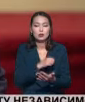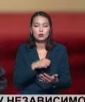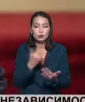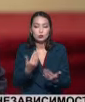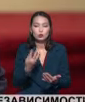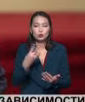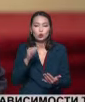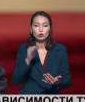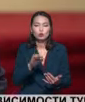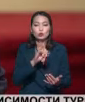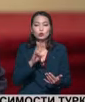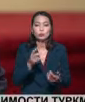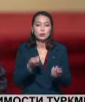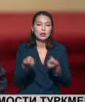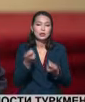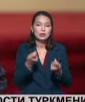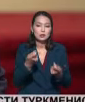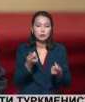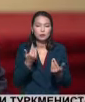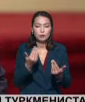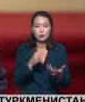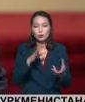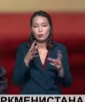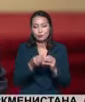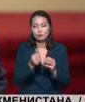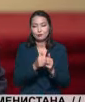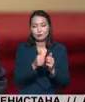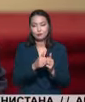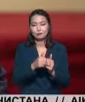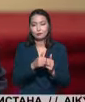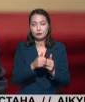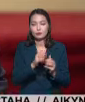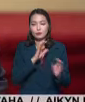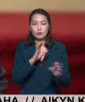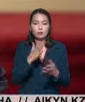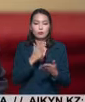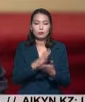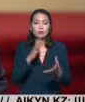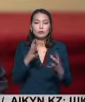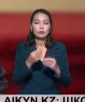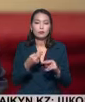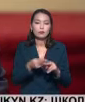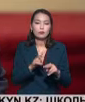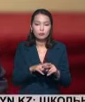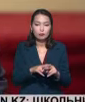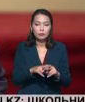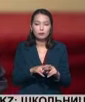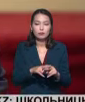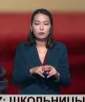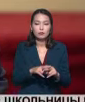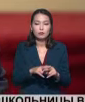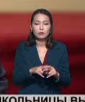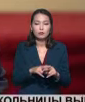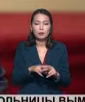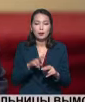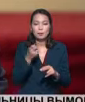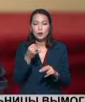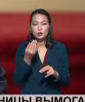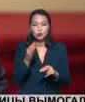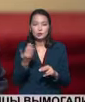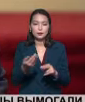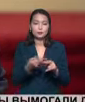тонн зерна пшеницы в продзапас государства. Кроме того, есть очень много пайщиков. У нас их более 14